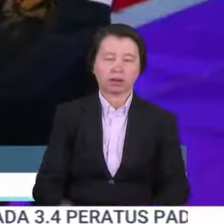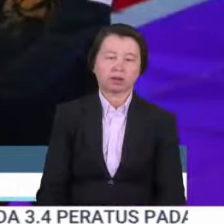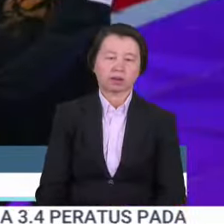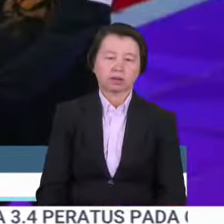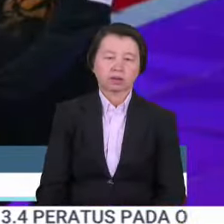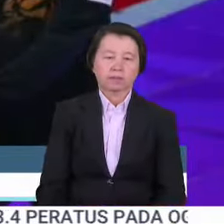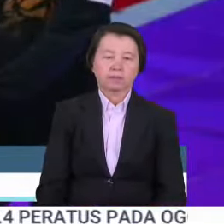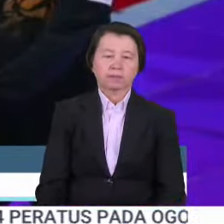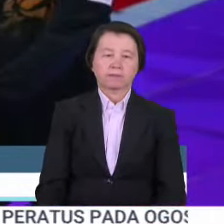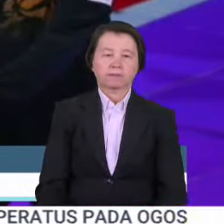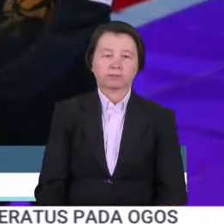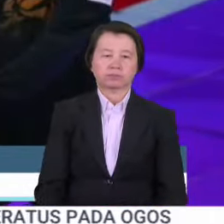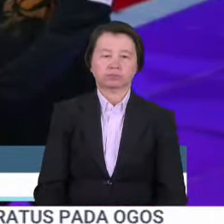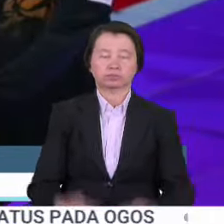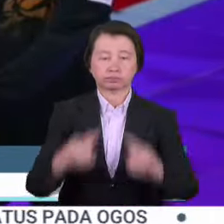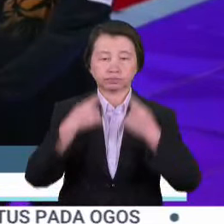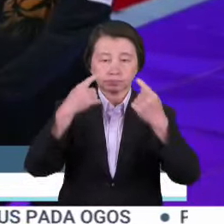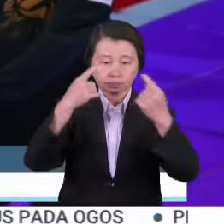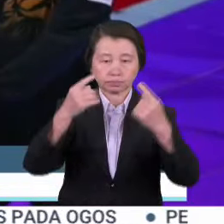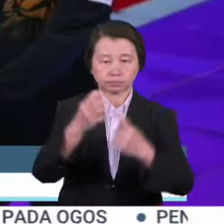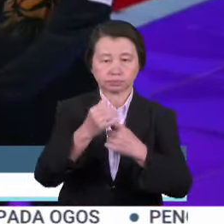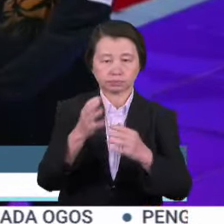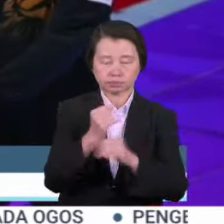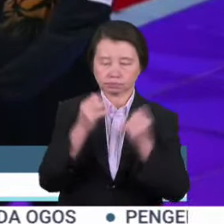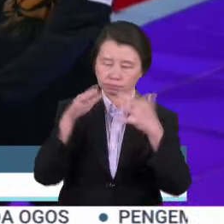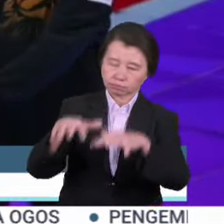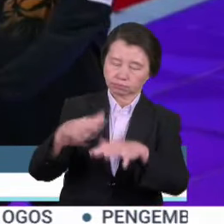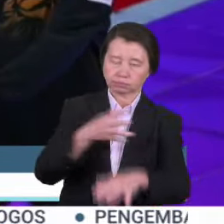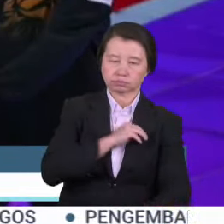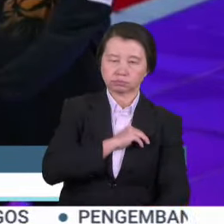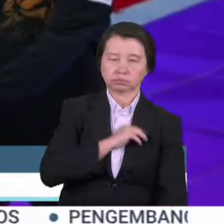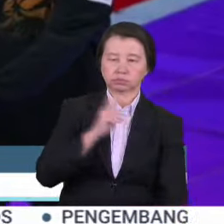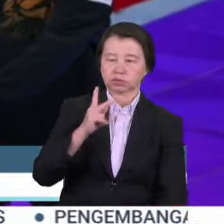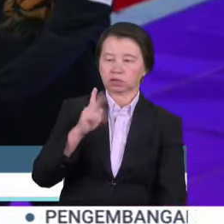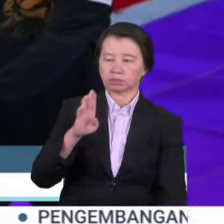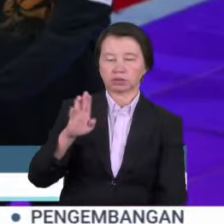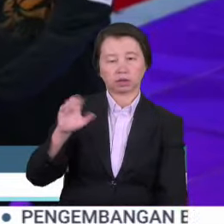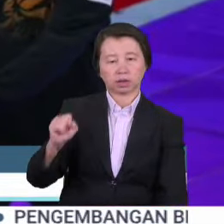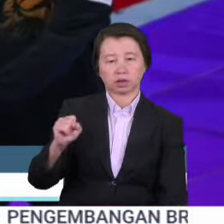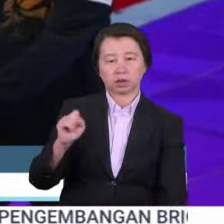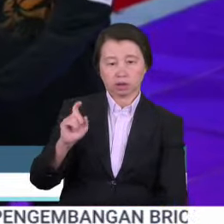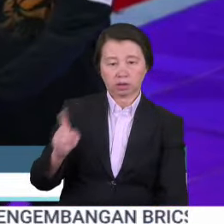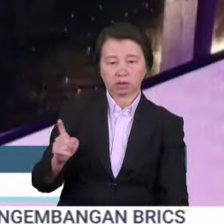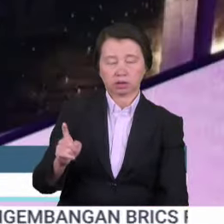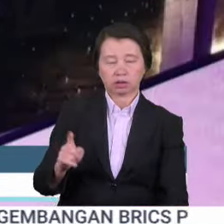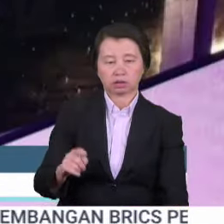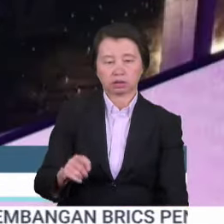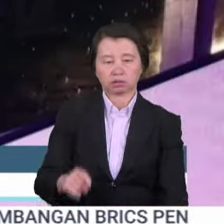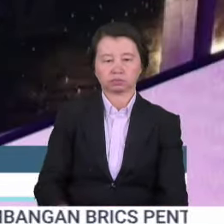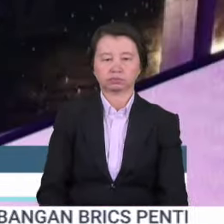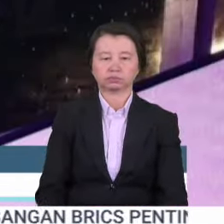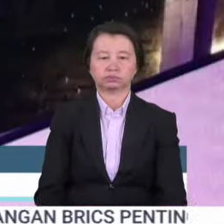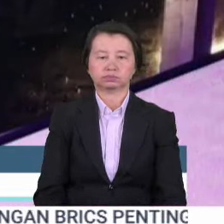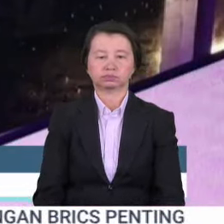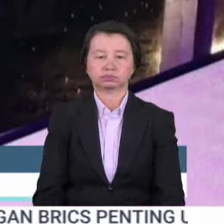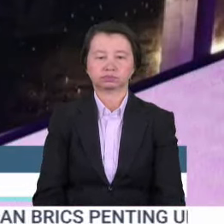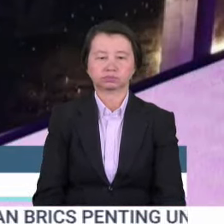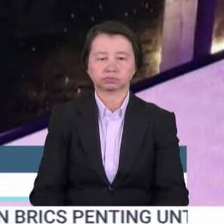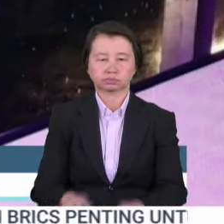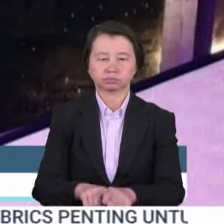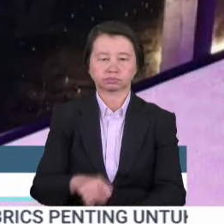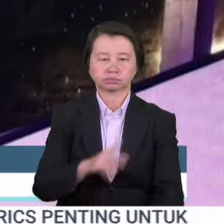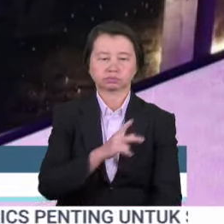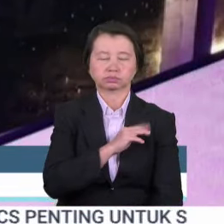Yeah. Pencapaian itu turut mendapat perhatian Menteri Belia dan Sukan Hana Yeo yang berkongsi rasa bahagianya. Jelas